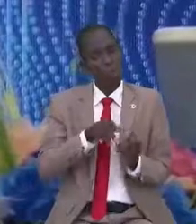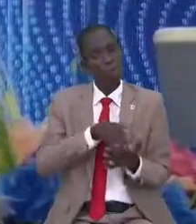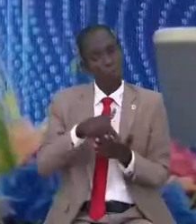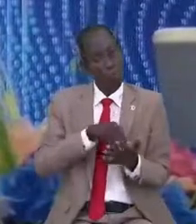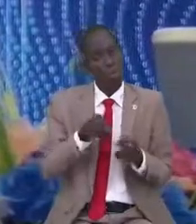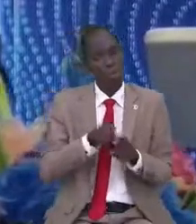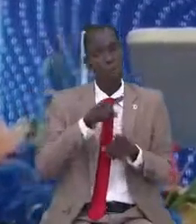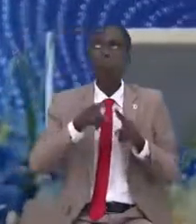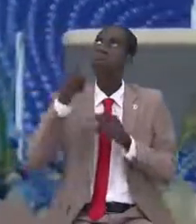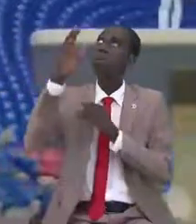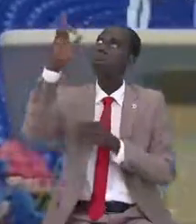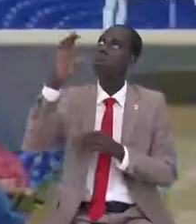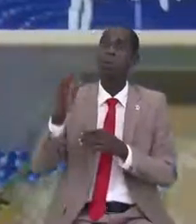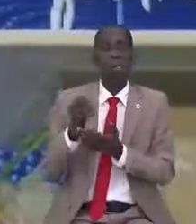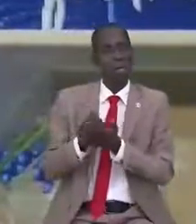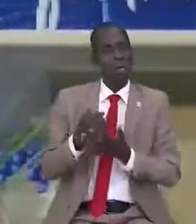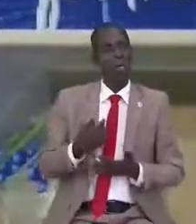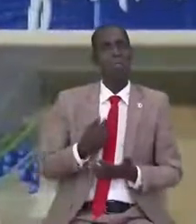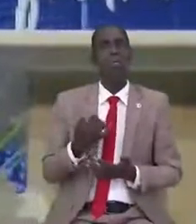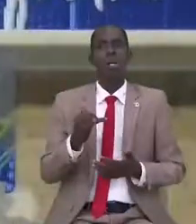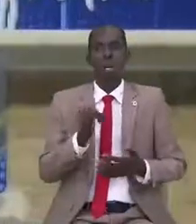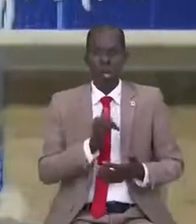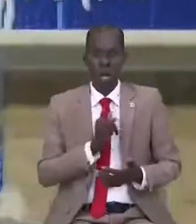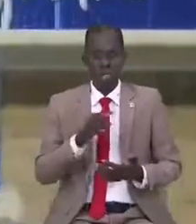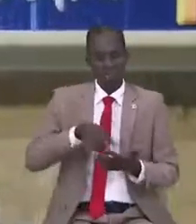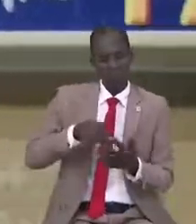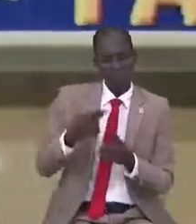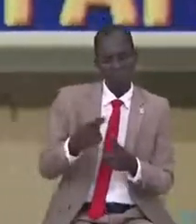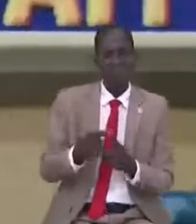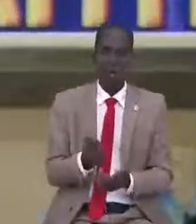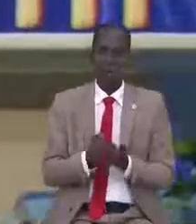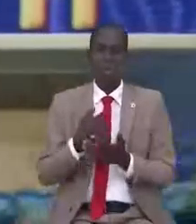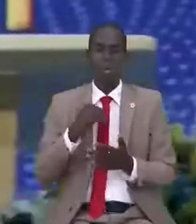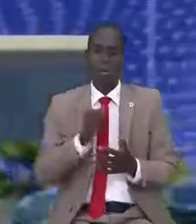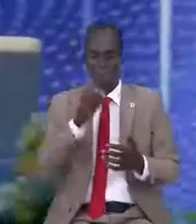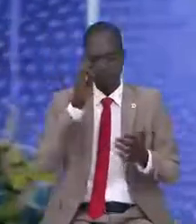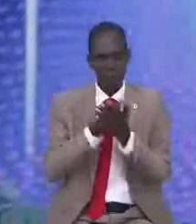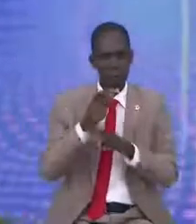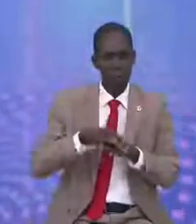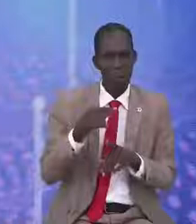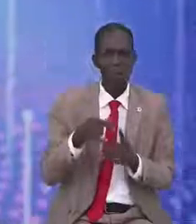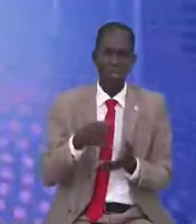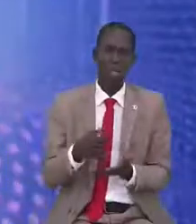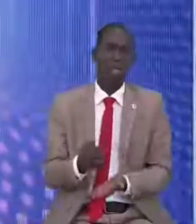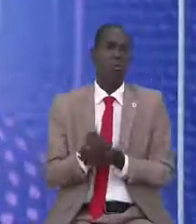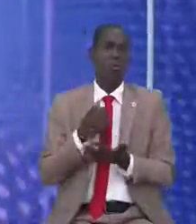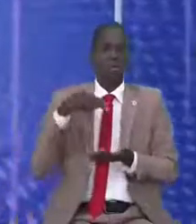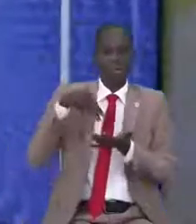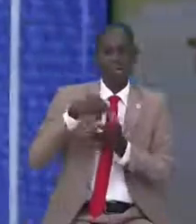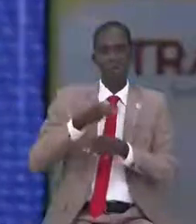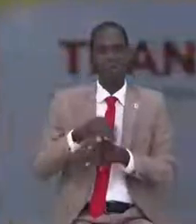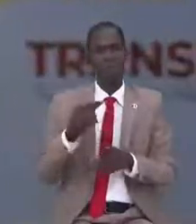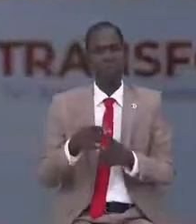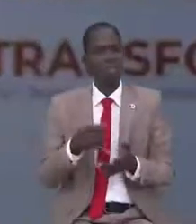J'étais aussi faible que toi, mais Dieu m'a aidé. Je lis la parole, je crois la parole, je ne me tiens pas la parole.